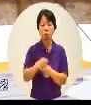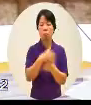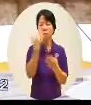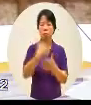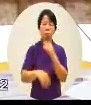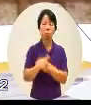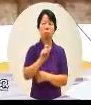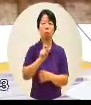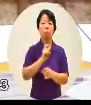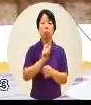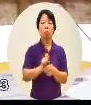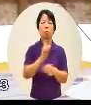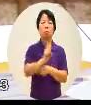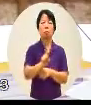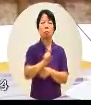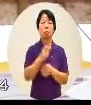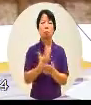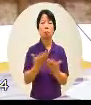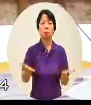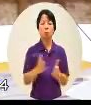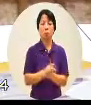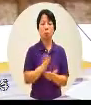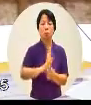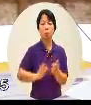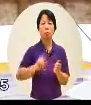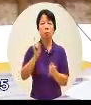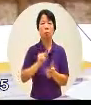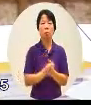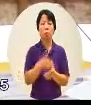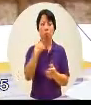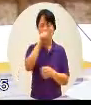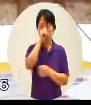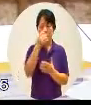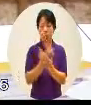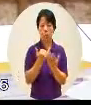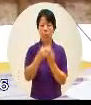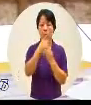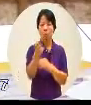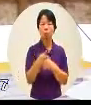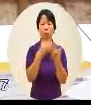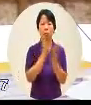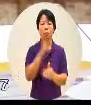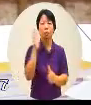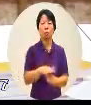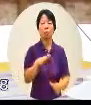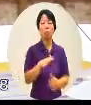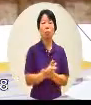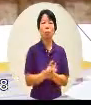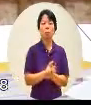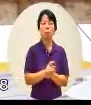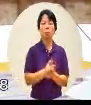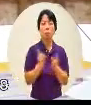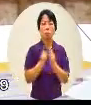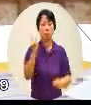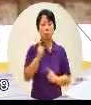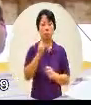分你啊？哈、哦，这个会造成说，哎，可能好学生就落榜了，哈、哦，一差就差了10分，但是